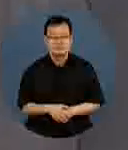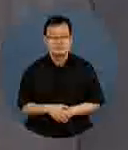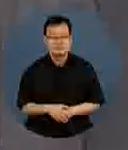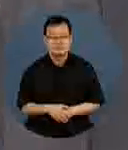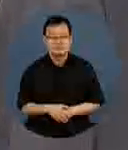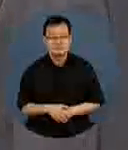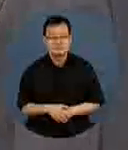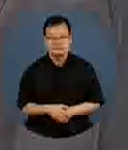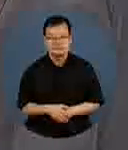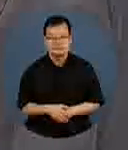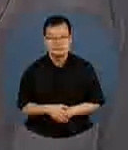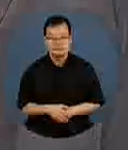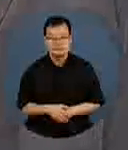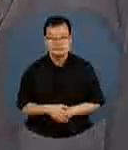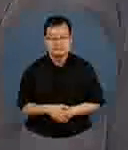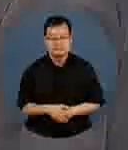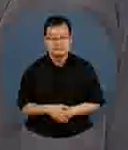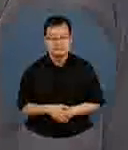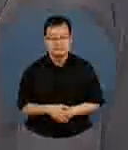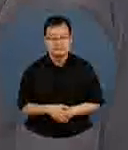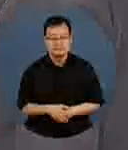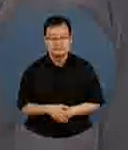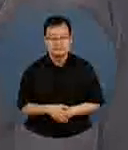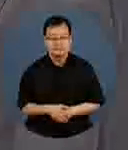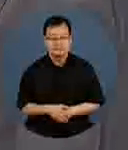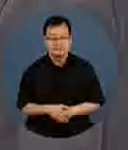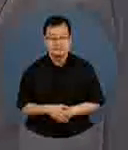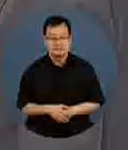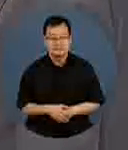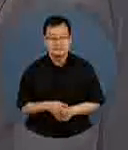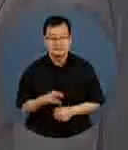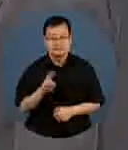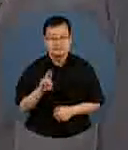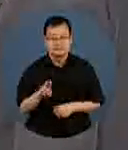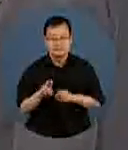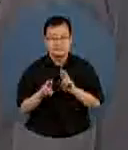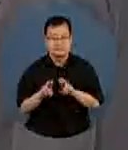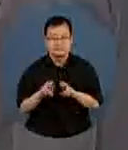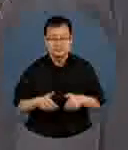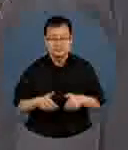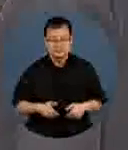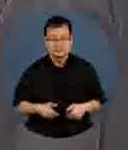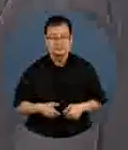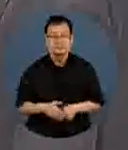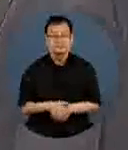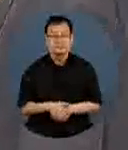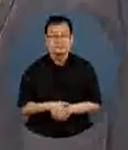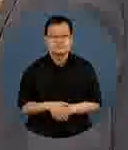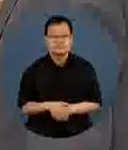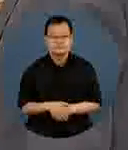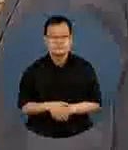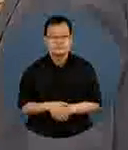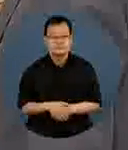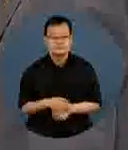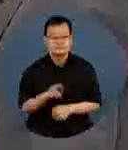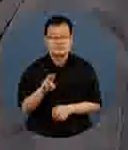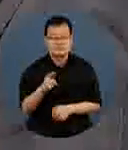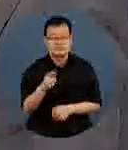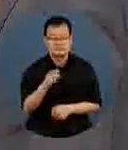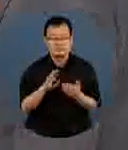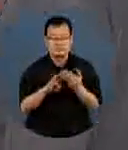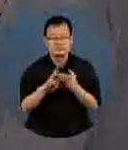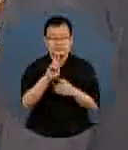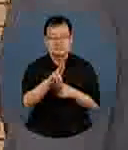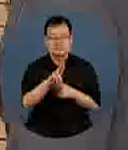하나 밀고요. 턱도 이제 안 받으면 젖혀서 끊으니까 지켜야 됩니다. 네. 이거는 뭐 조금 이따 했습니다만